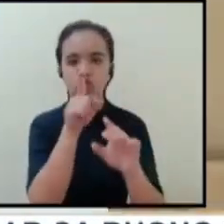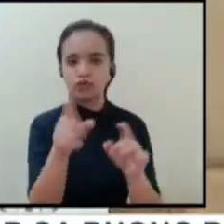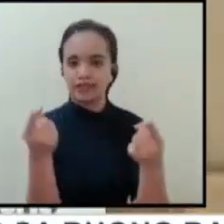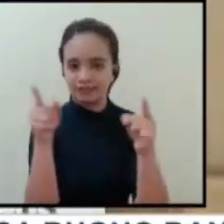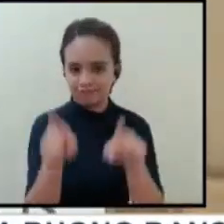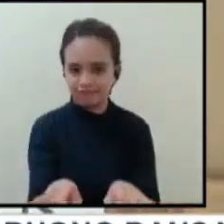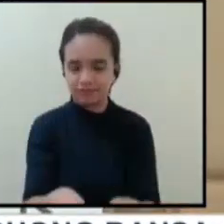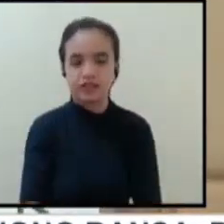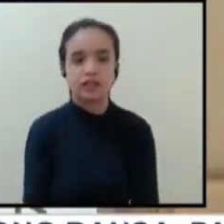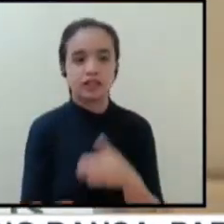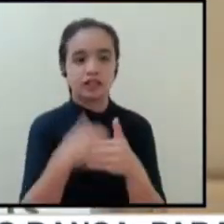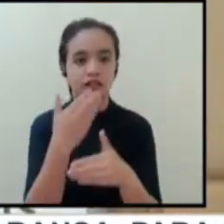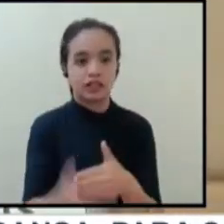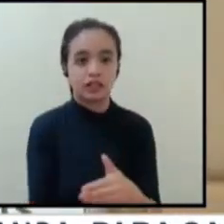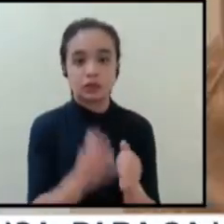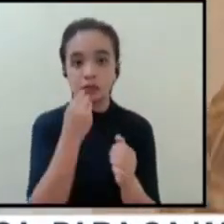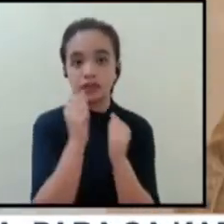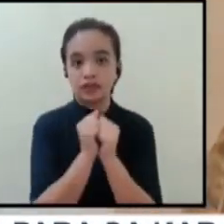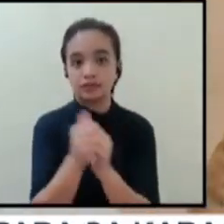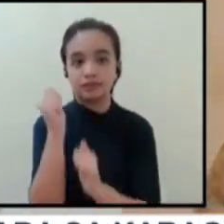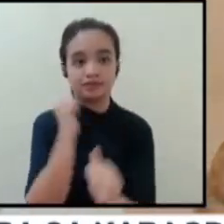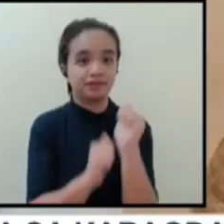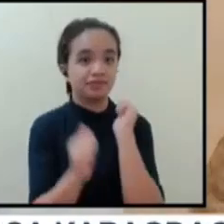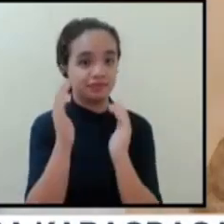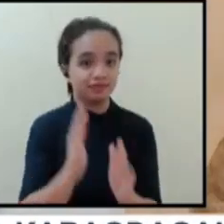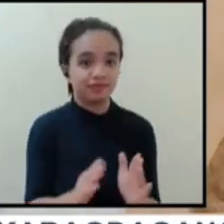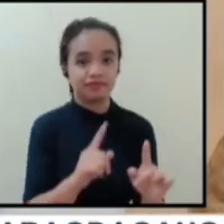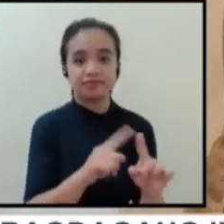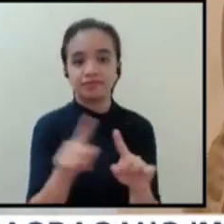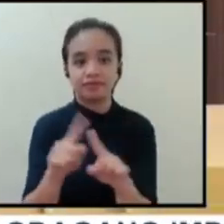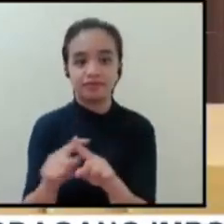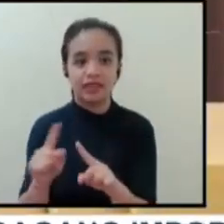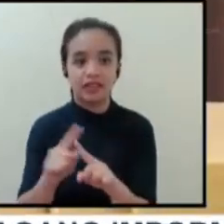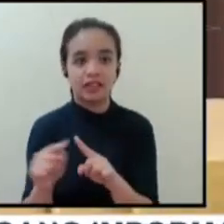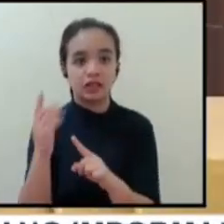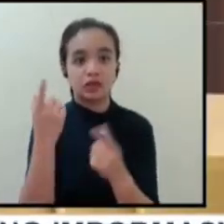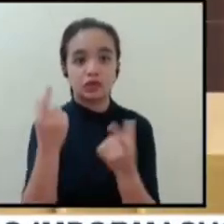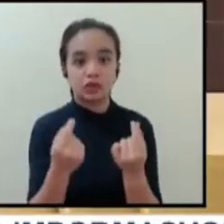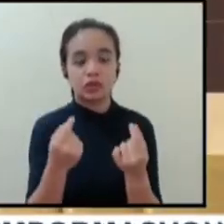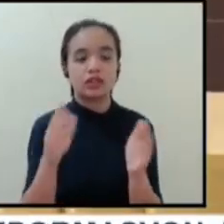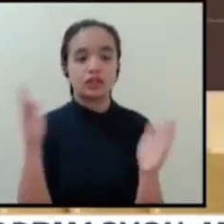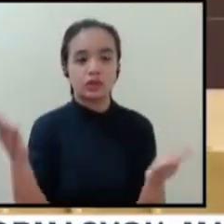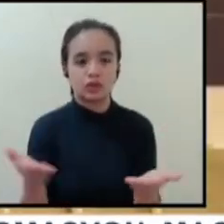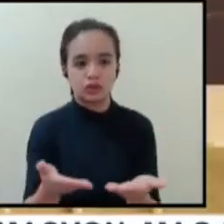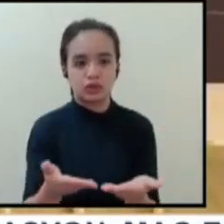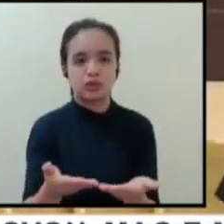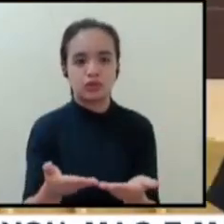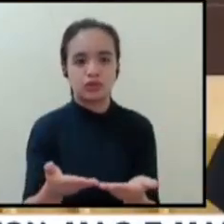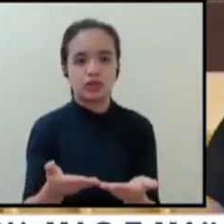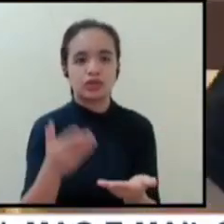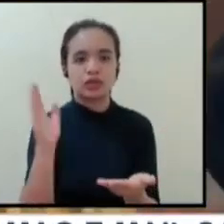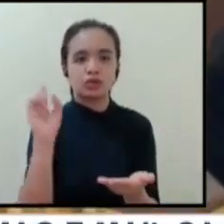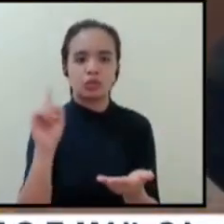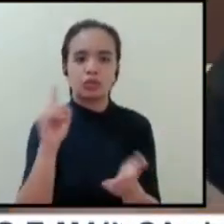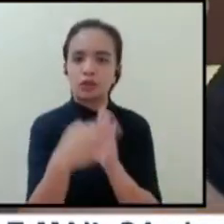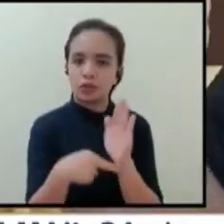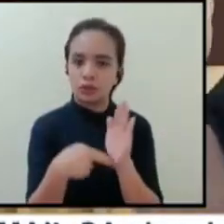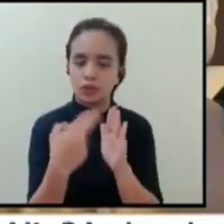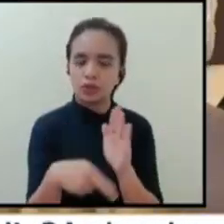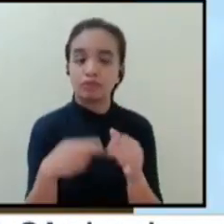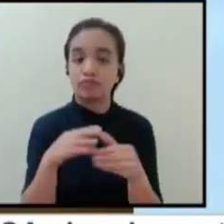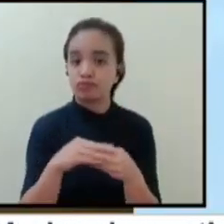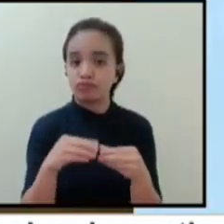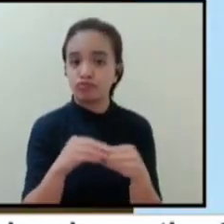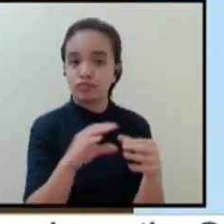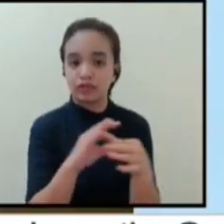mga kasama niyang aktor at aktres sa pelikula upang ipakilala ang kanilang mga karakter. Hango ang kwento nito sa buhay ng magulang